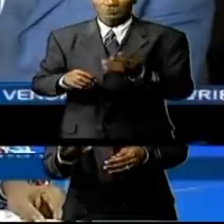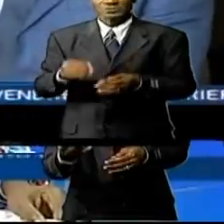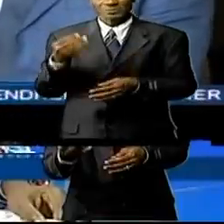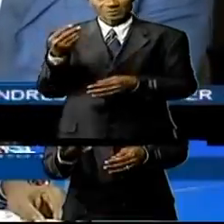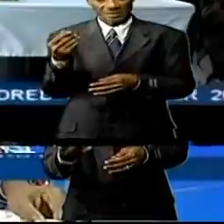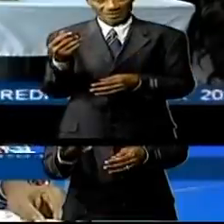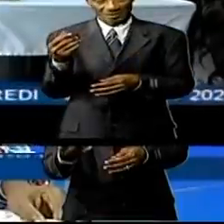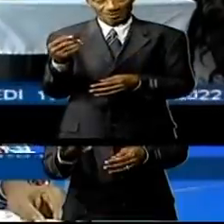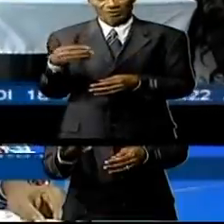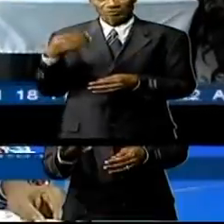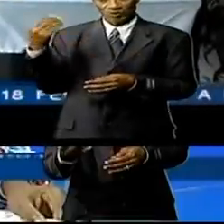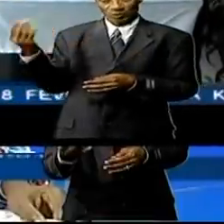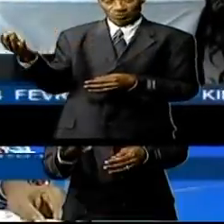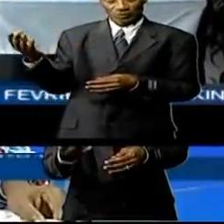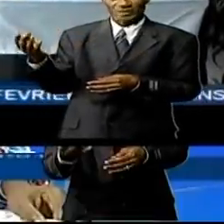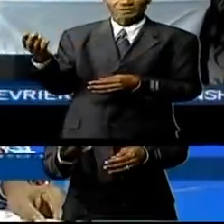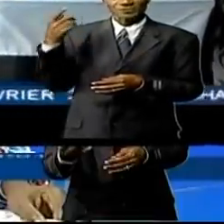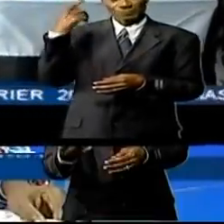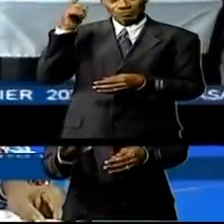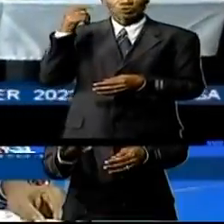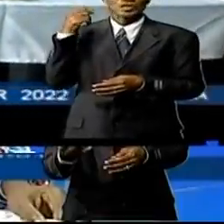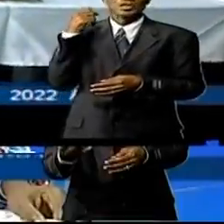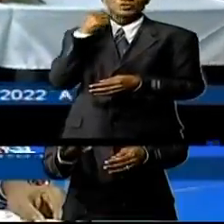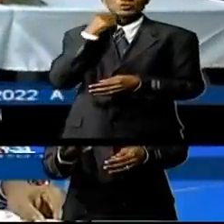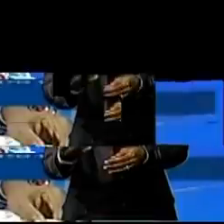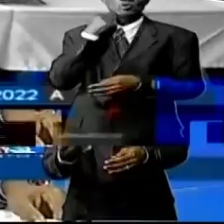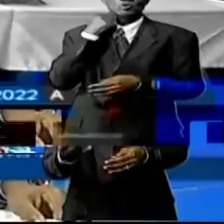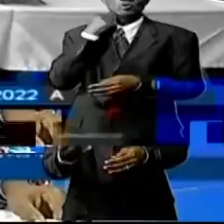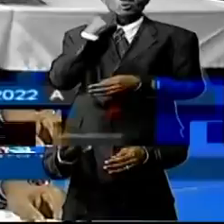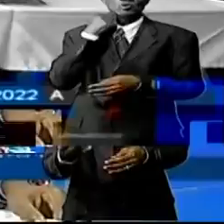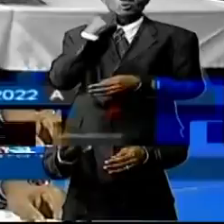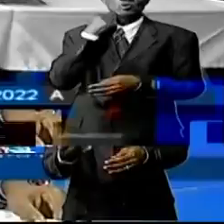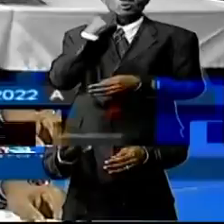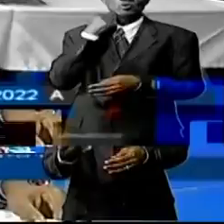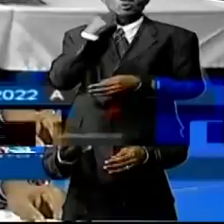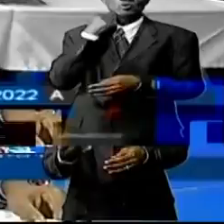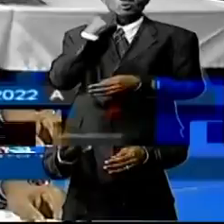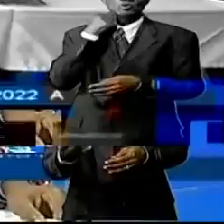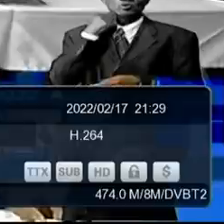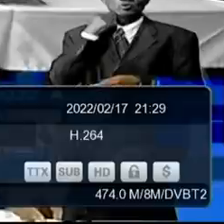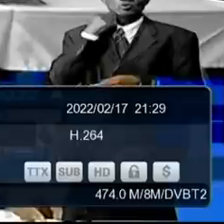Situé dans la province du Sud Kivu, reconnu